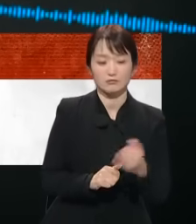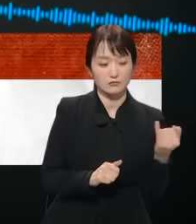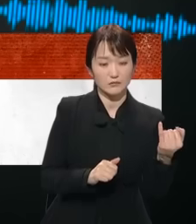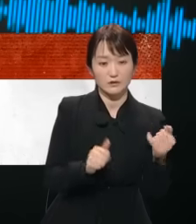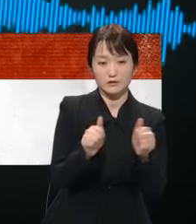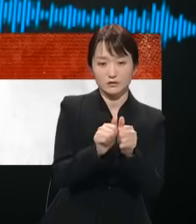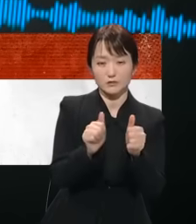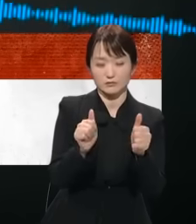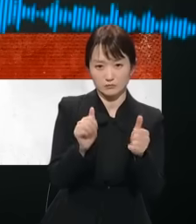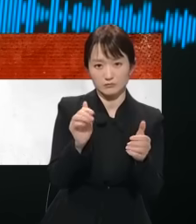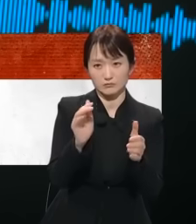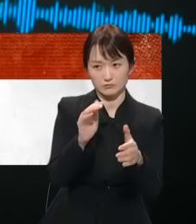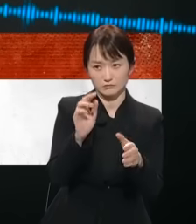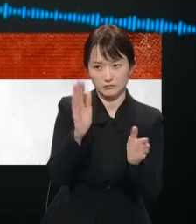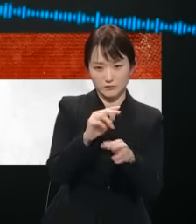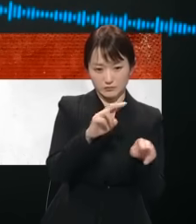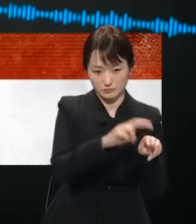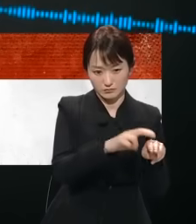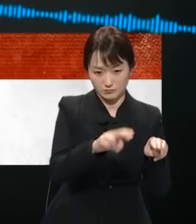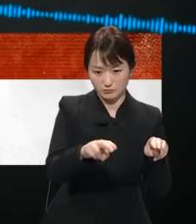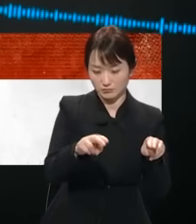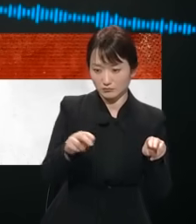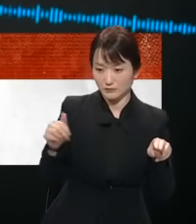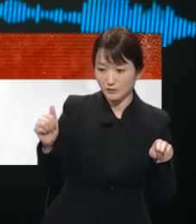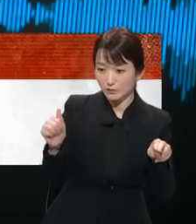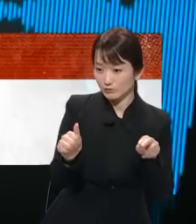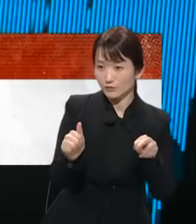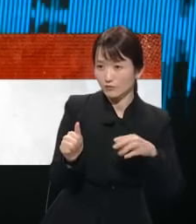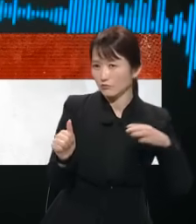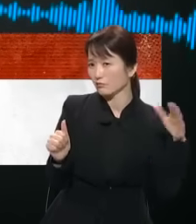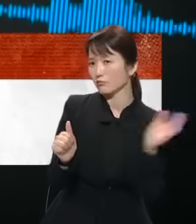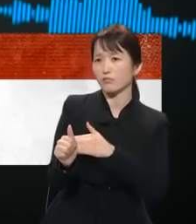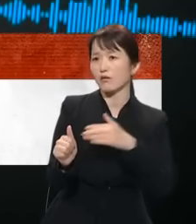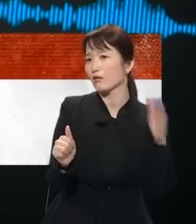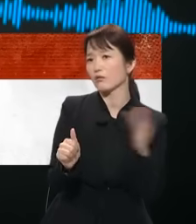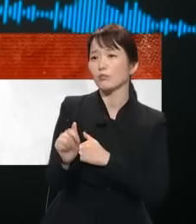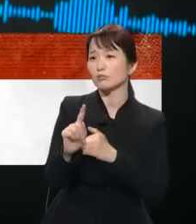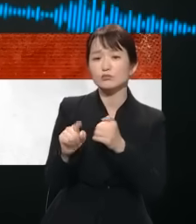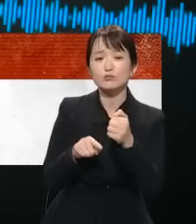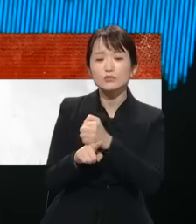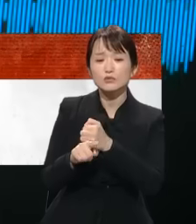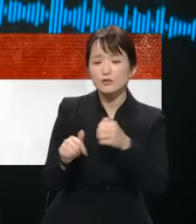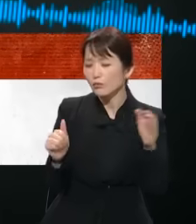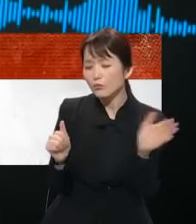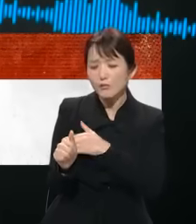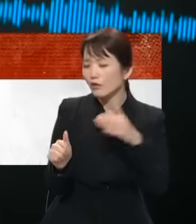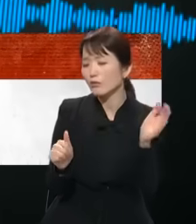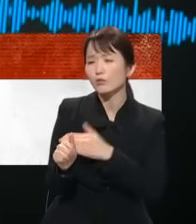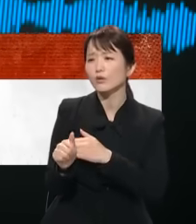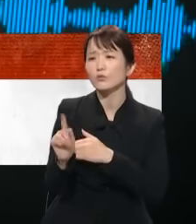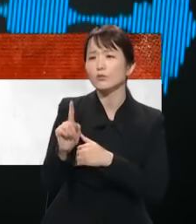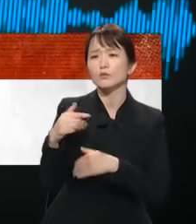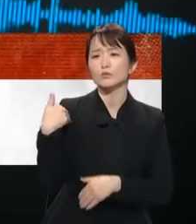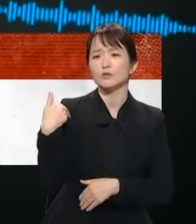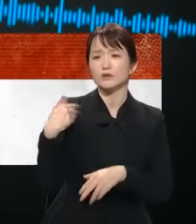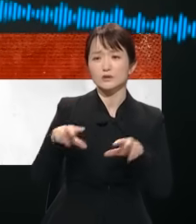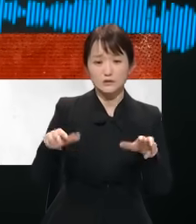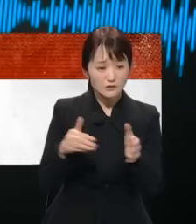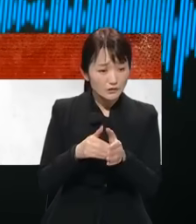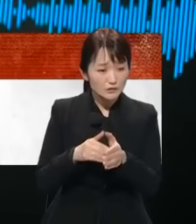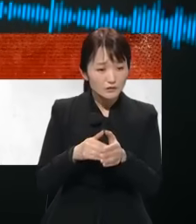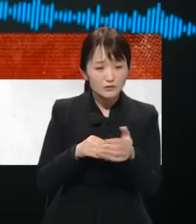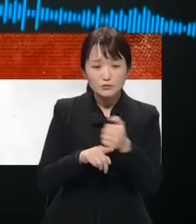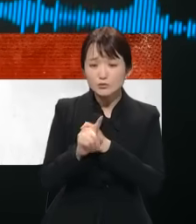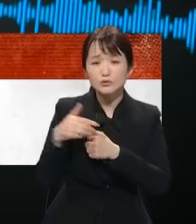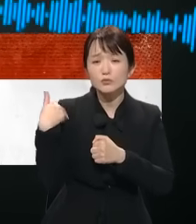앉아있더라고요. 근데 제가 가자마자 그때부터 때리기 시작하더라고요. 어떤 이유에서인지 제가 맞았는지는 이유도 지금껏 모르고